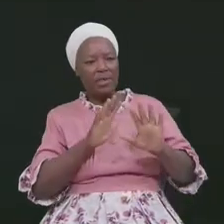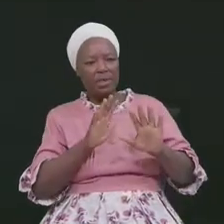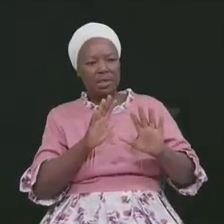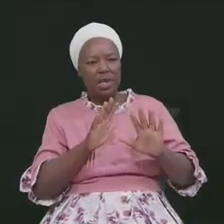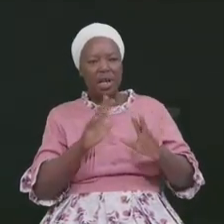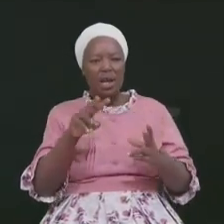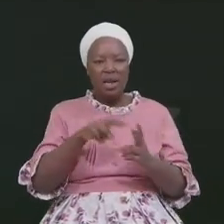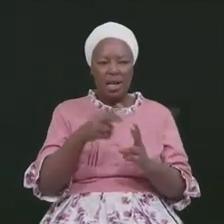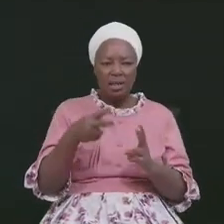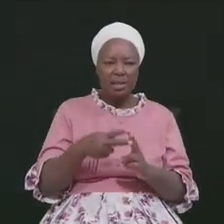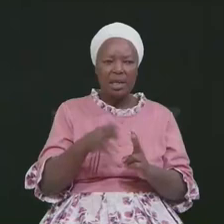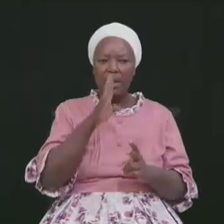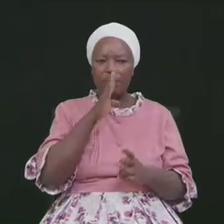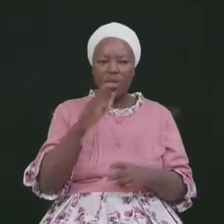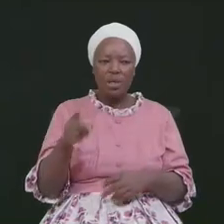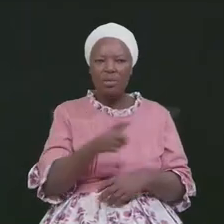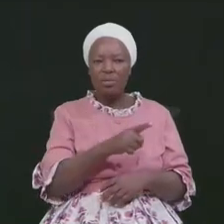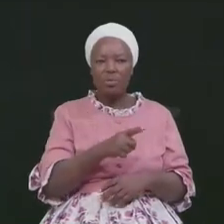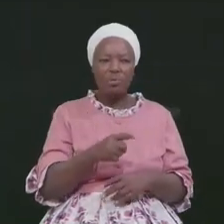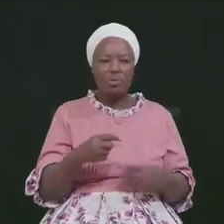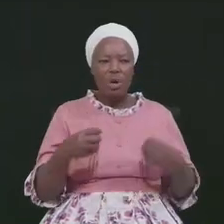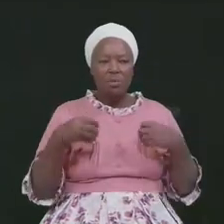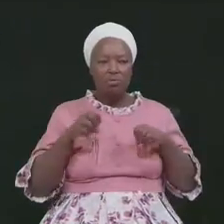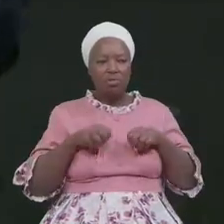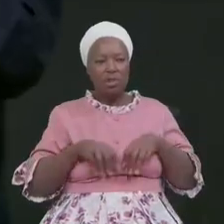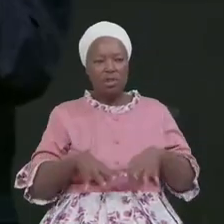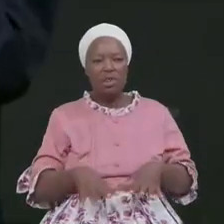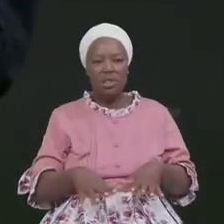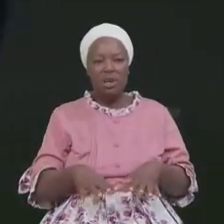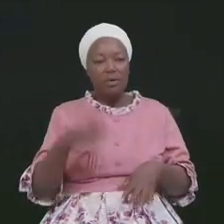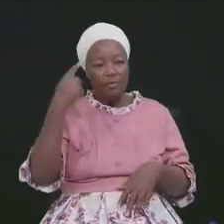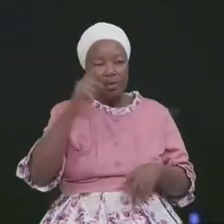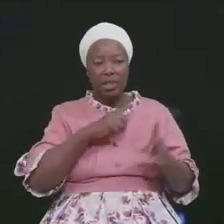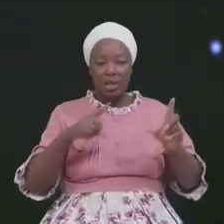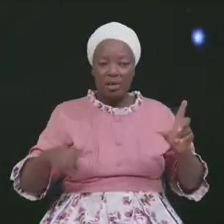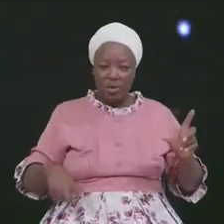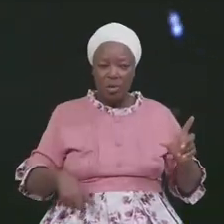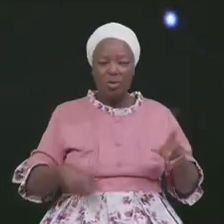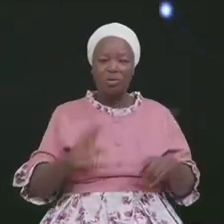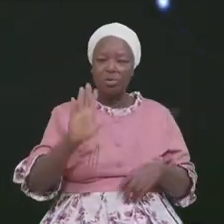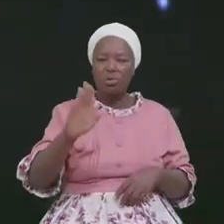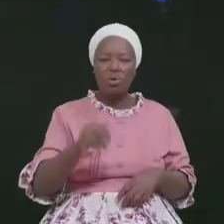t'épouvante point, car l'Éternel, ton Dieu,